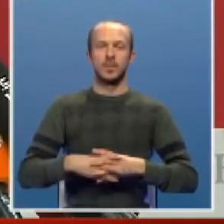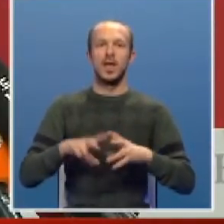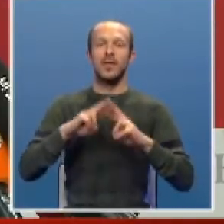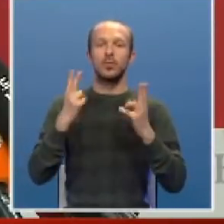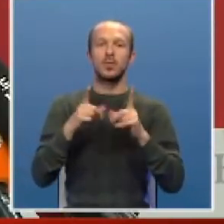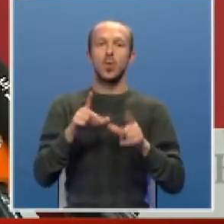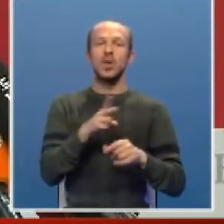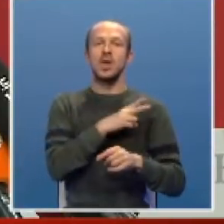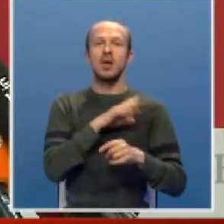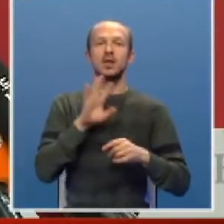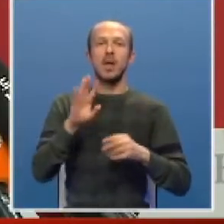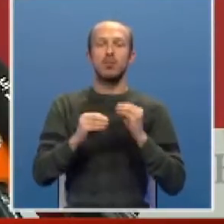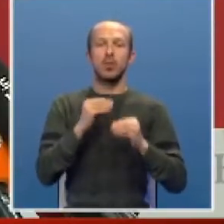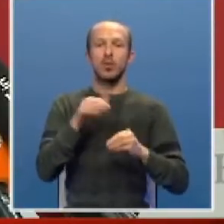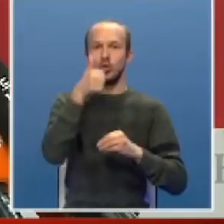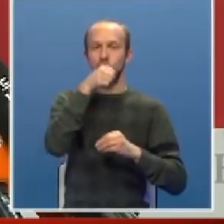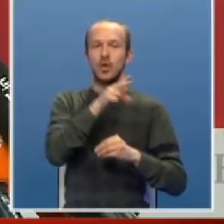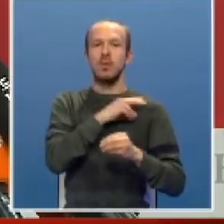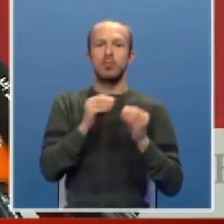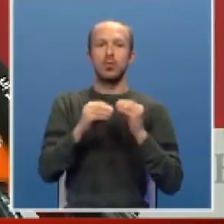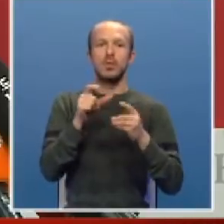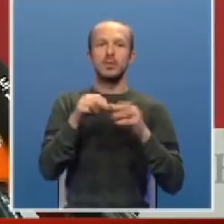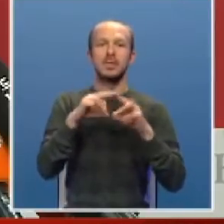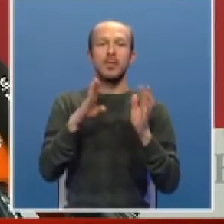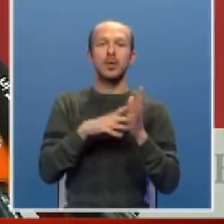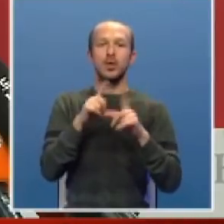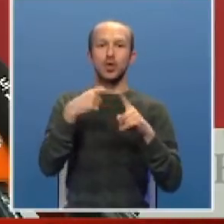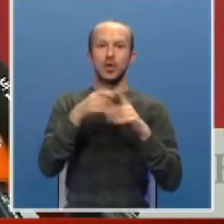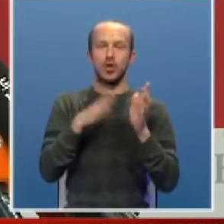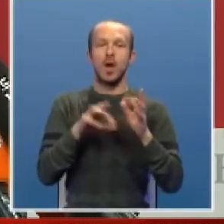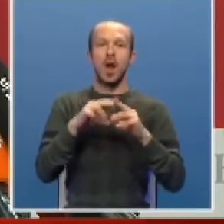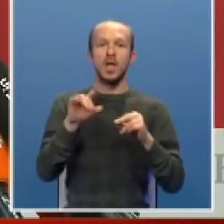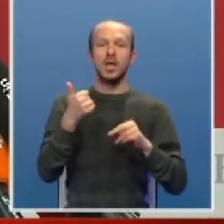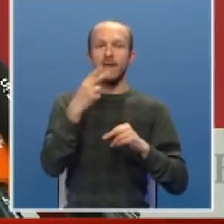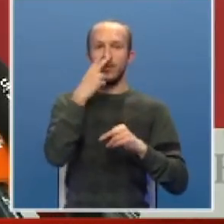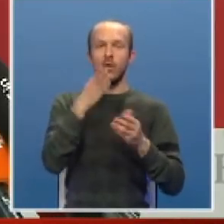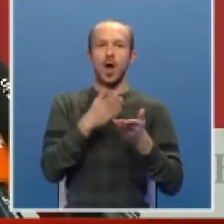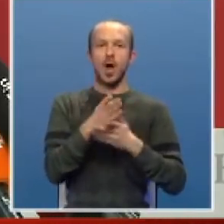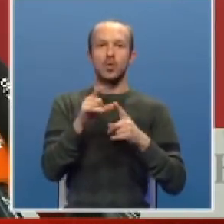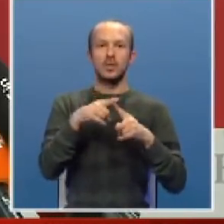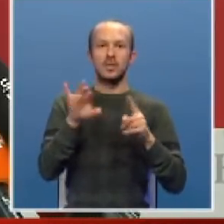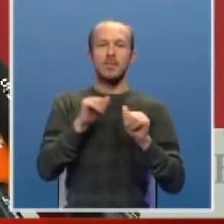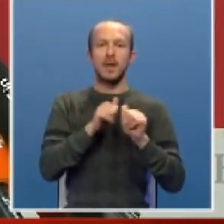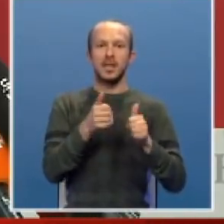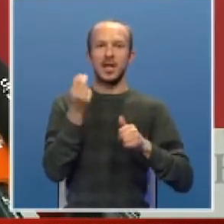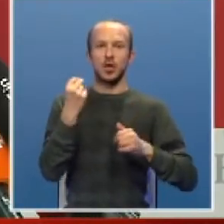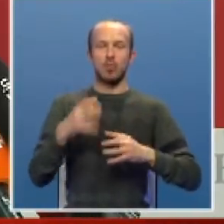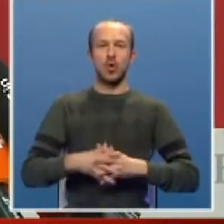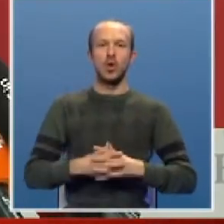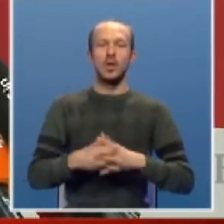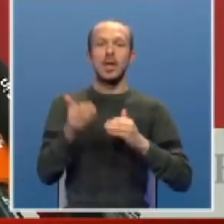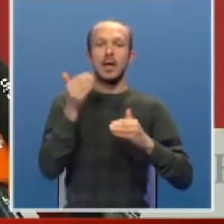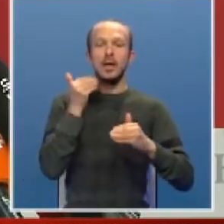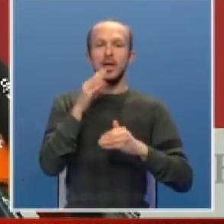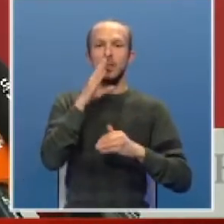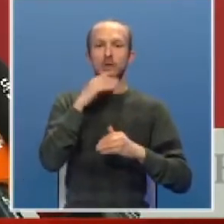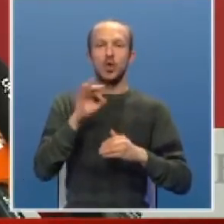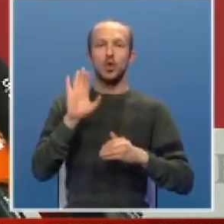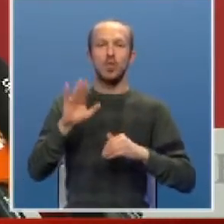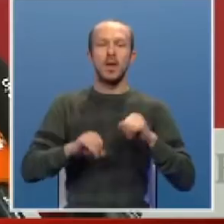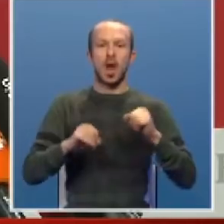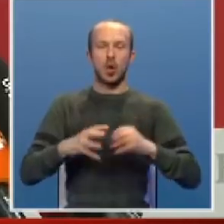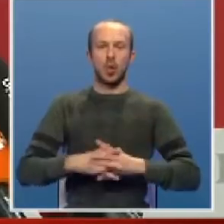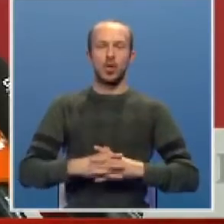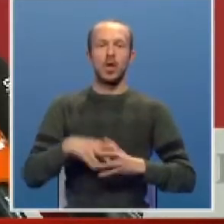Evropska unija ima taj više problem nego što ima problem sa Miloradom Dodikom. Ali je vidljivo, ako ste pratili dobro, da su ranije pričali o tome